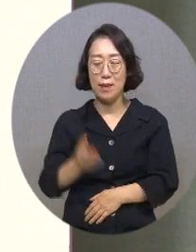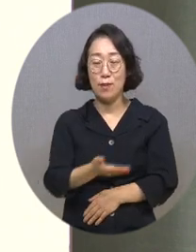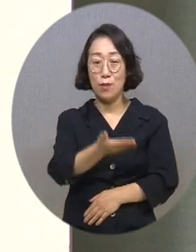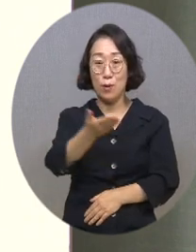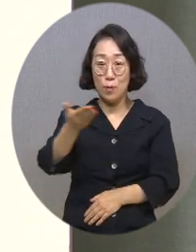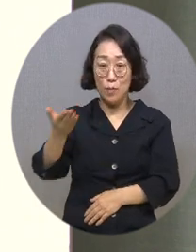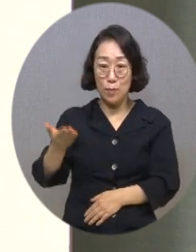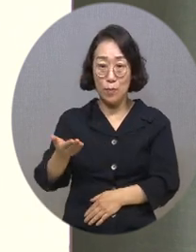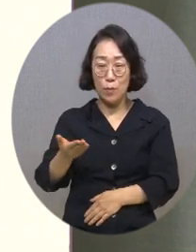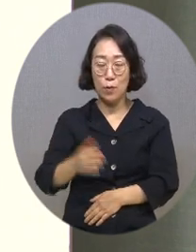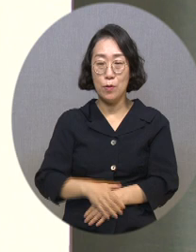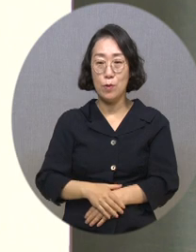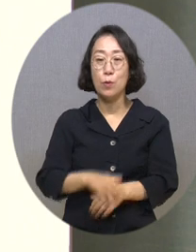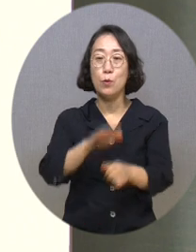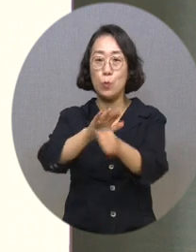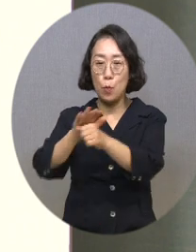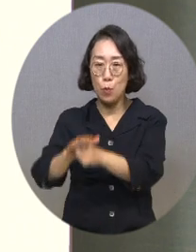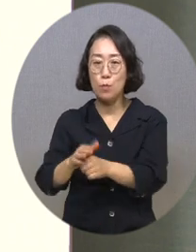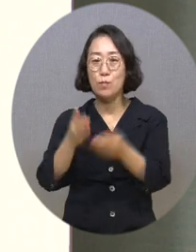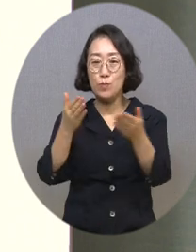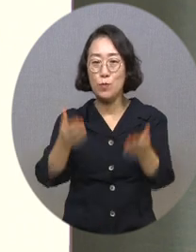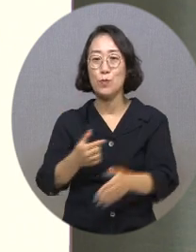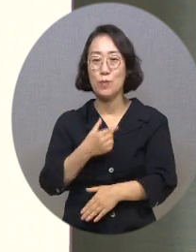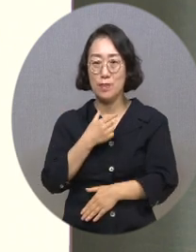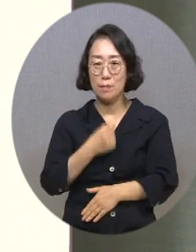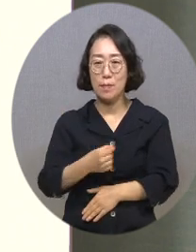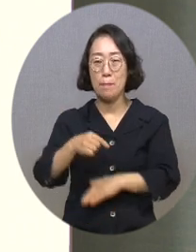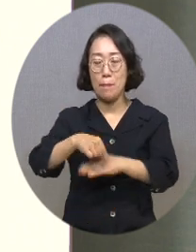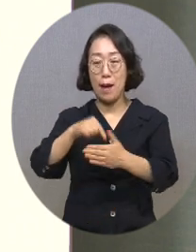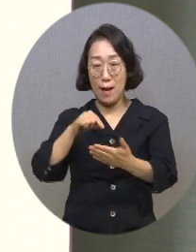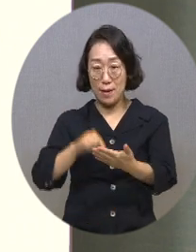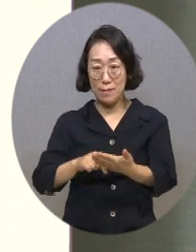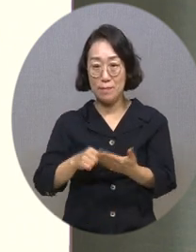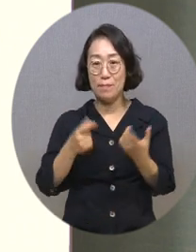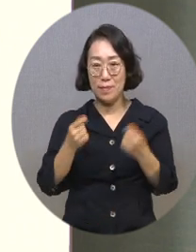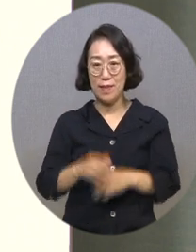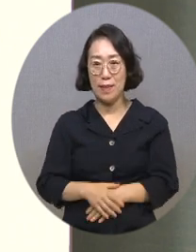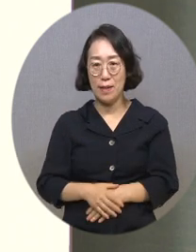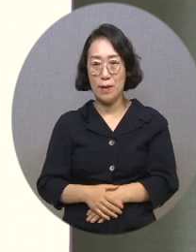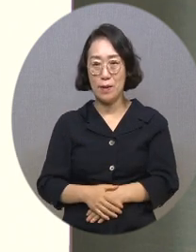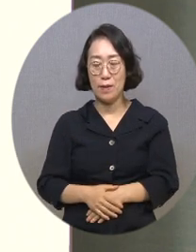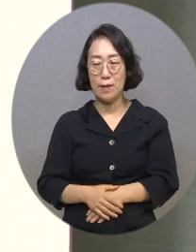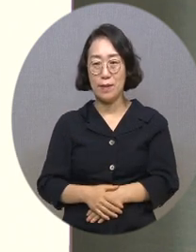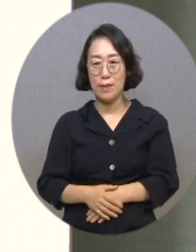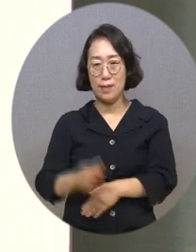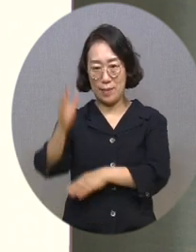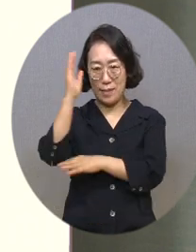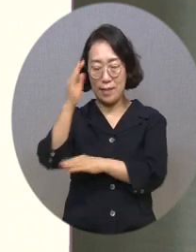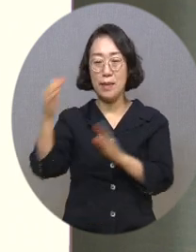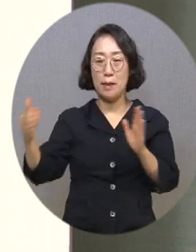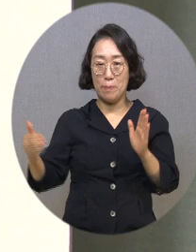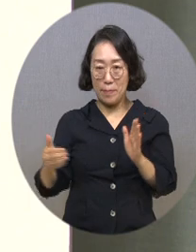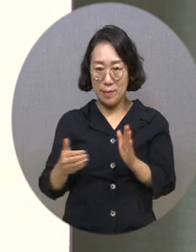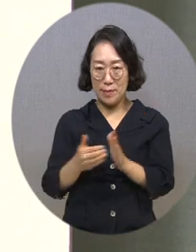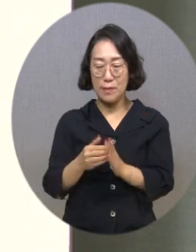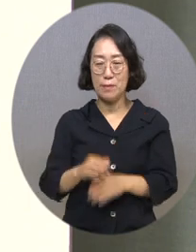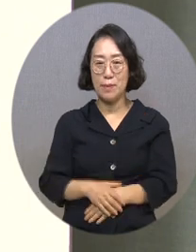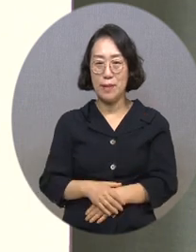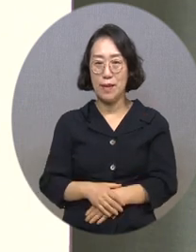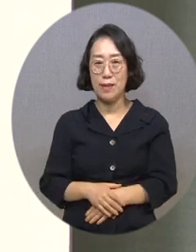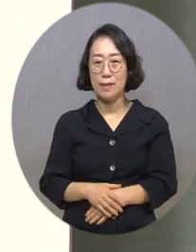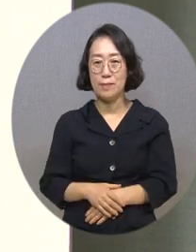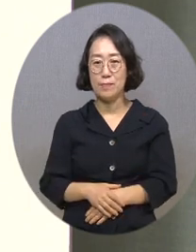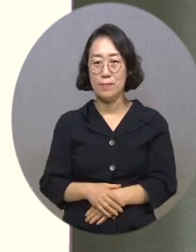여러분에게 조금이나마 도움이 됐으면 하는 간절한 마음으로 오늘 만남은 여기서 끝맺도록